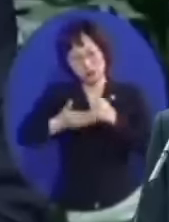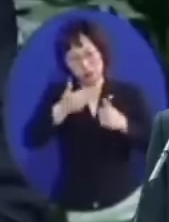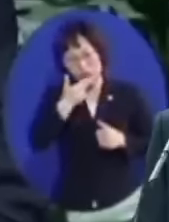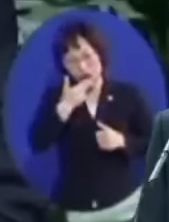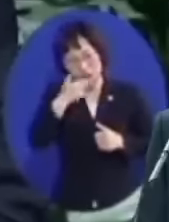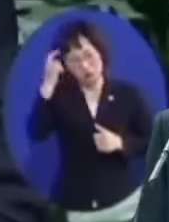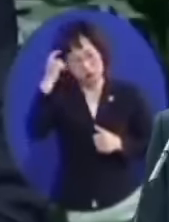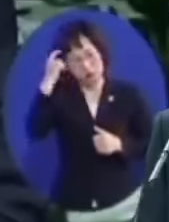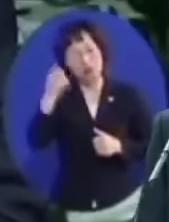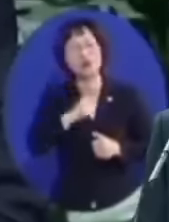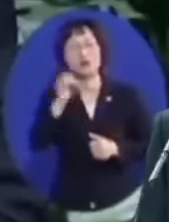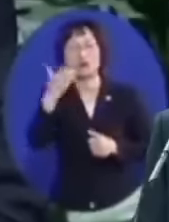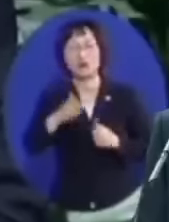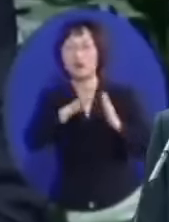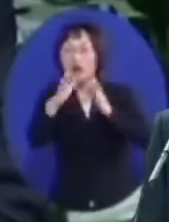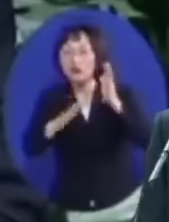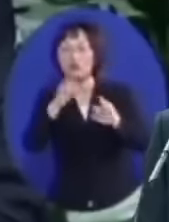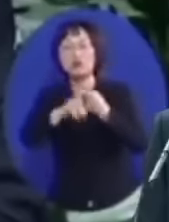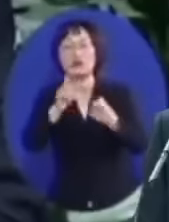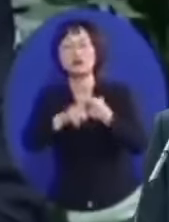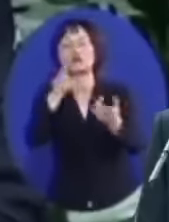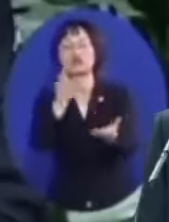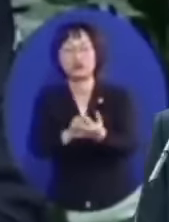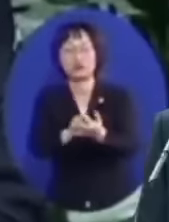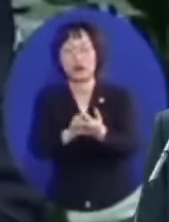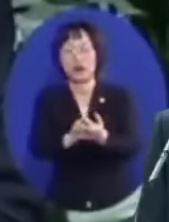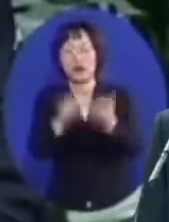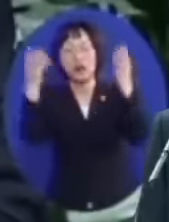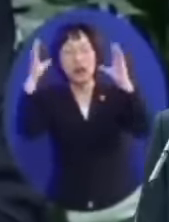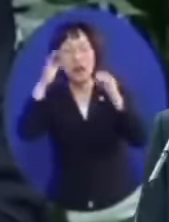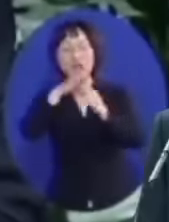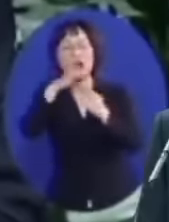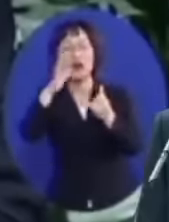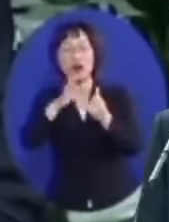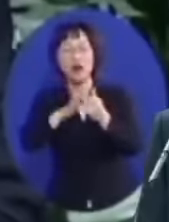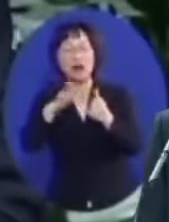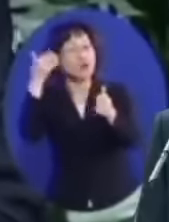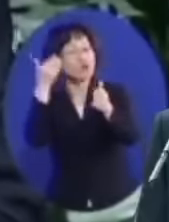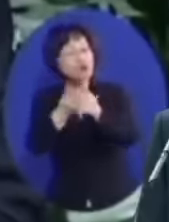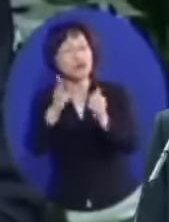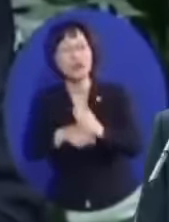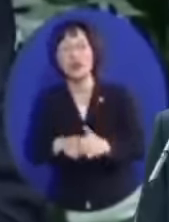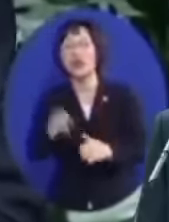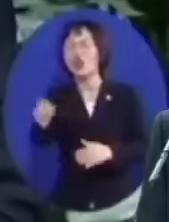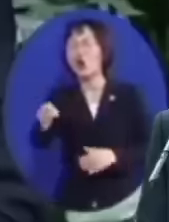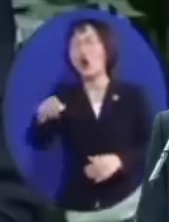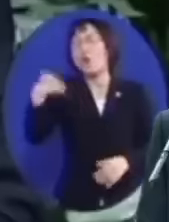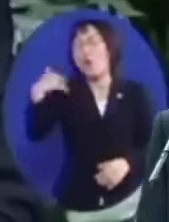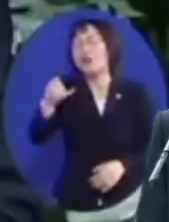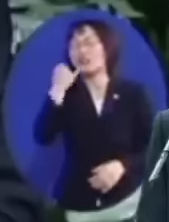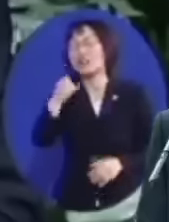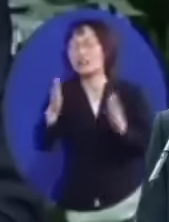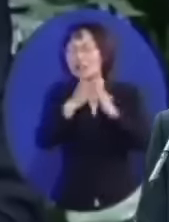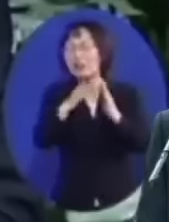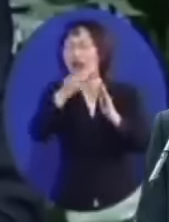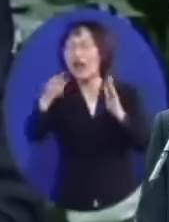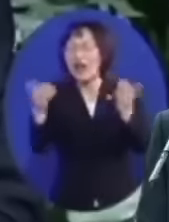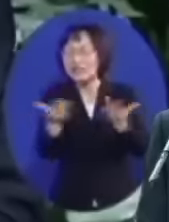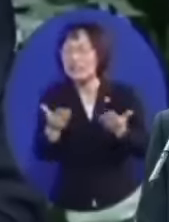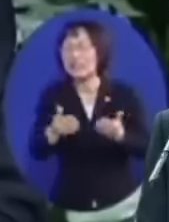것입니다. 가정에 대한 문제에 대해 아이가 물을 때 넌 몰라도 괜찮아 집안일은 어른들이 다 알아서